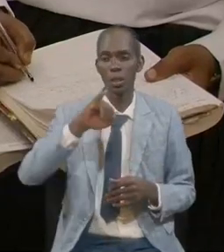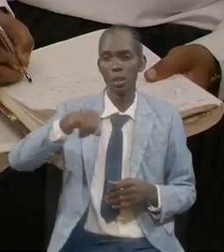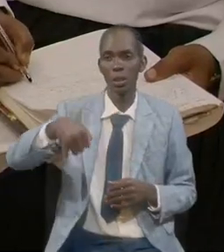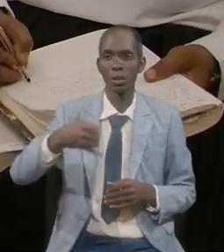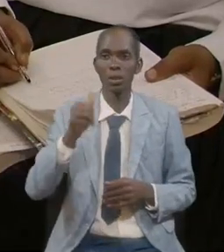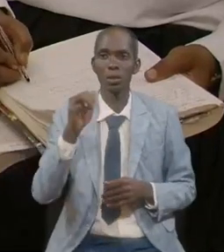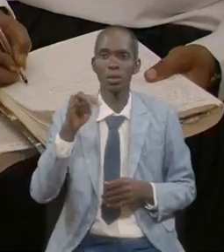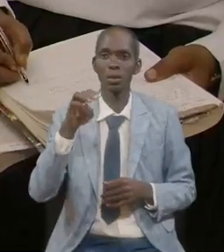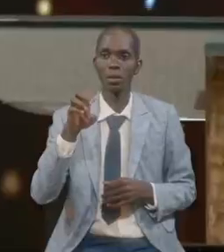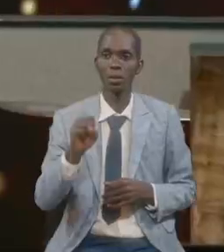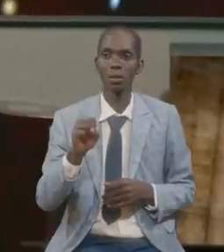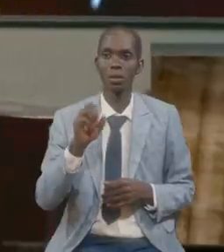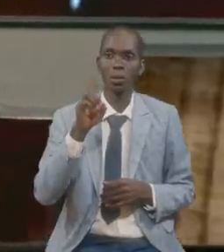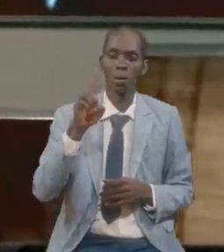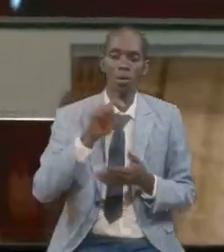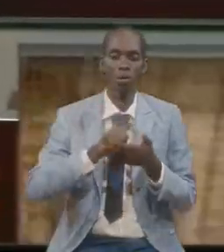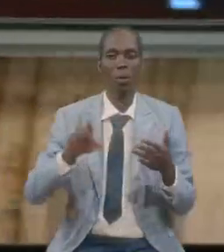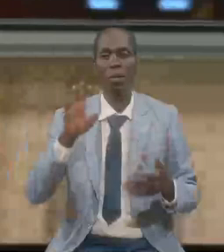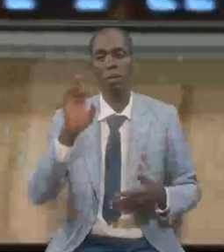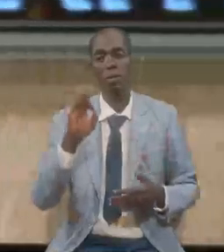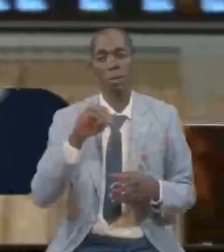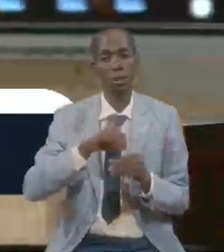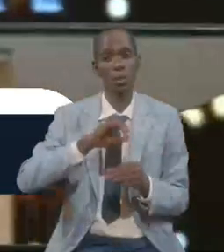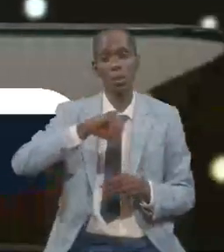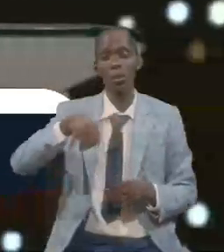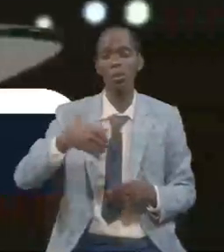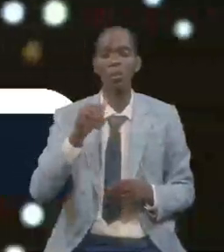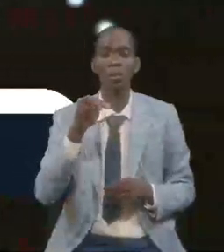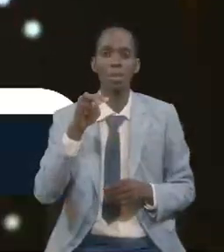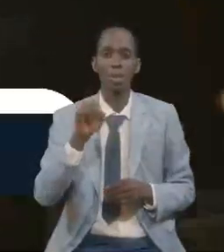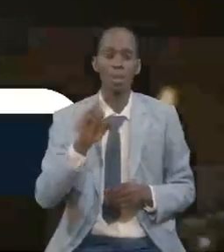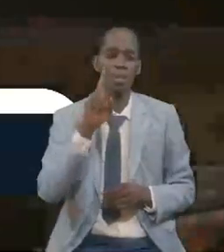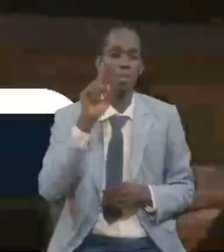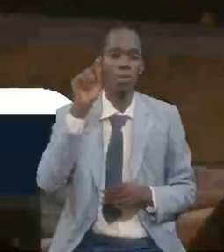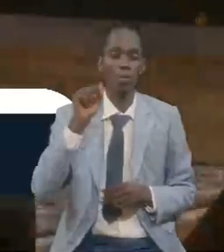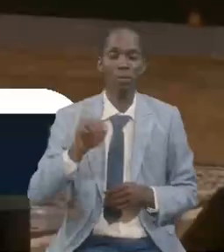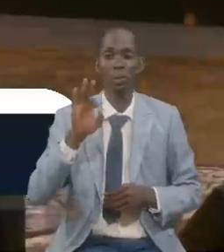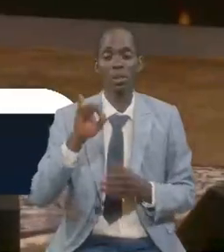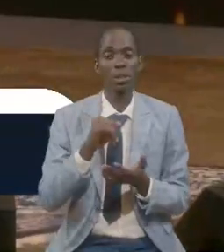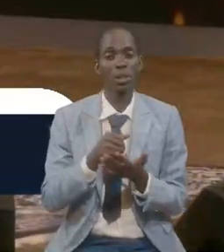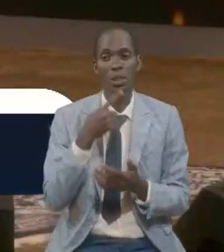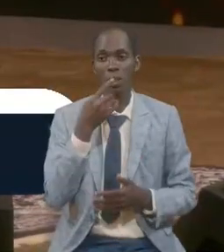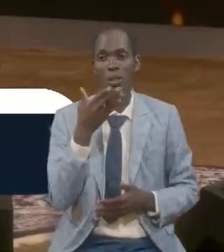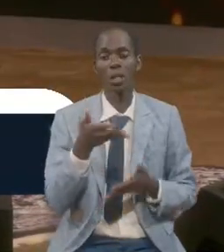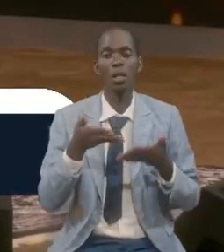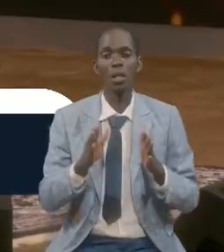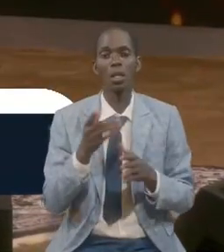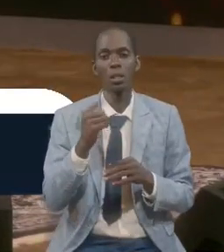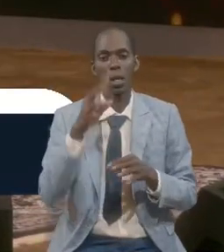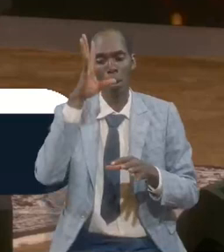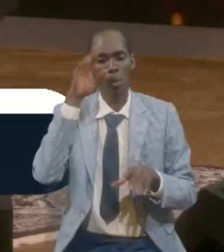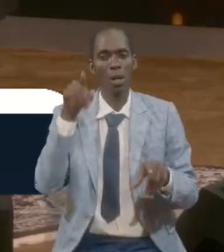au chapitre 1, verset 9. Jacques 1, verset 9 dit: que le